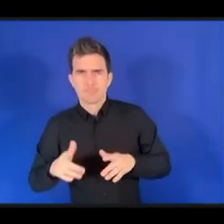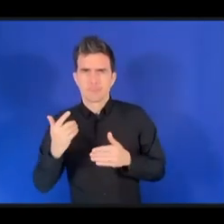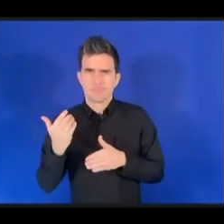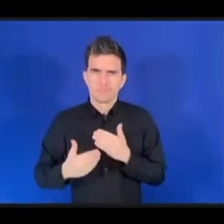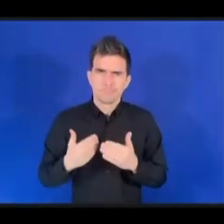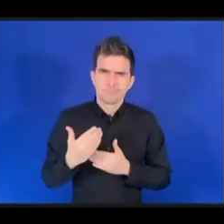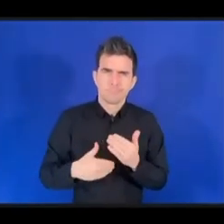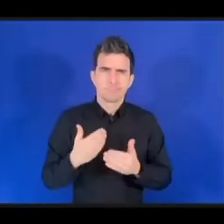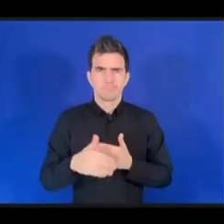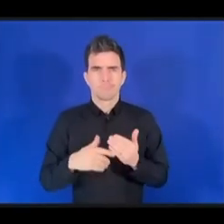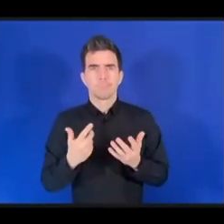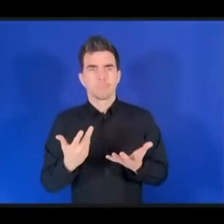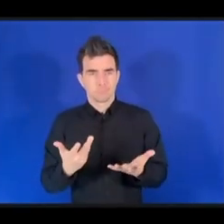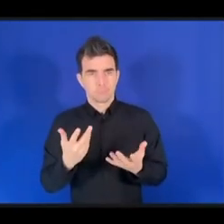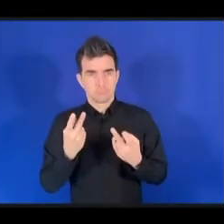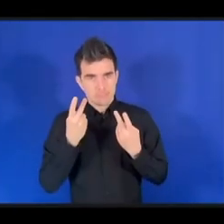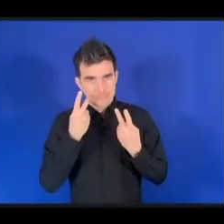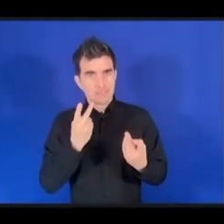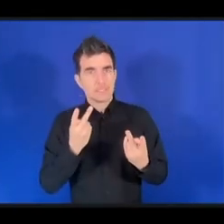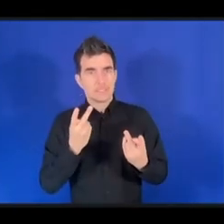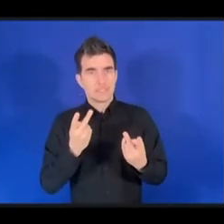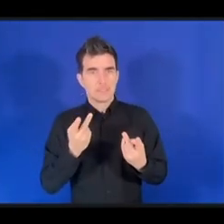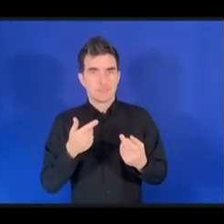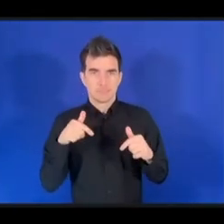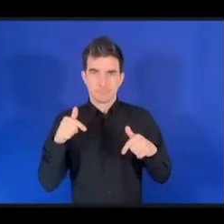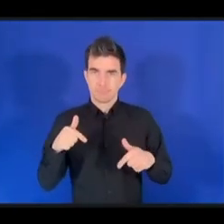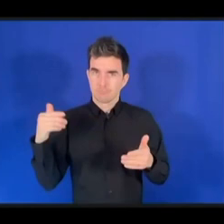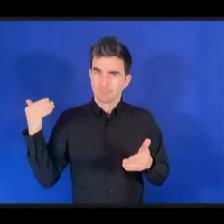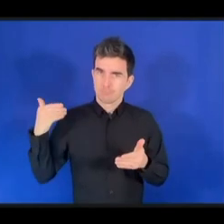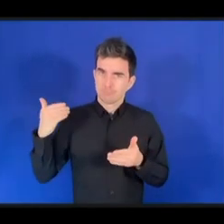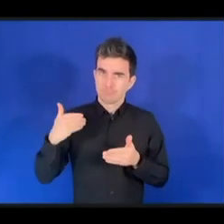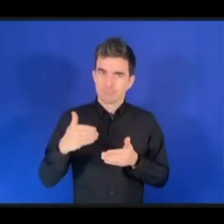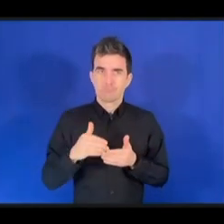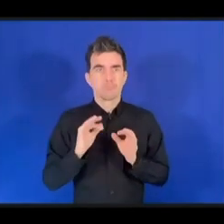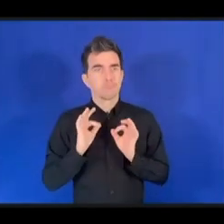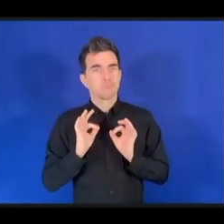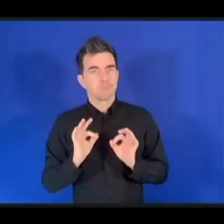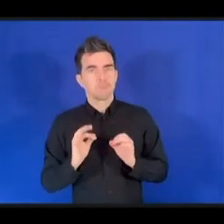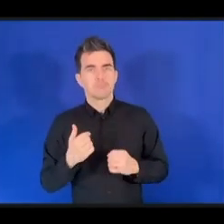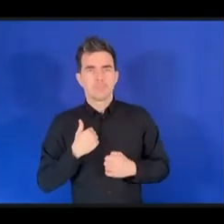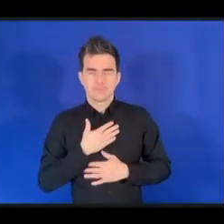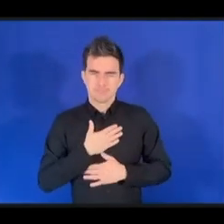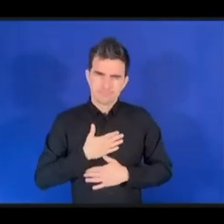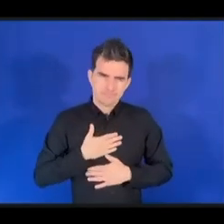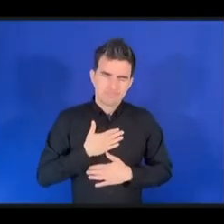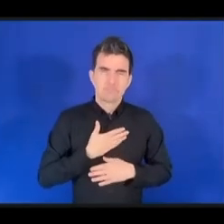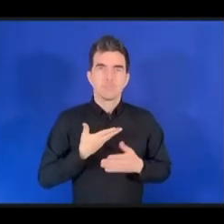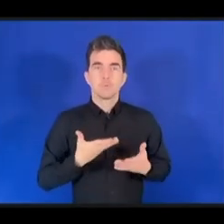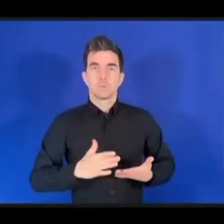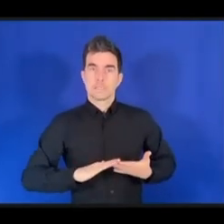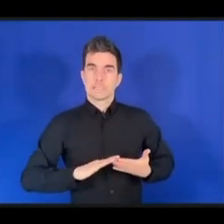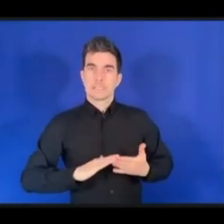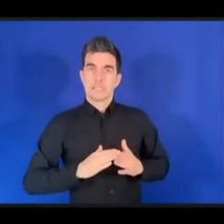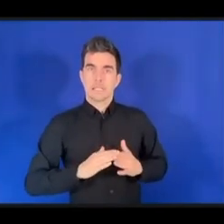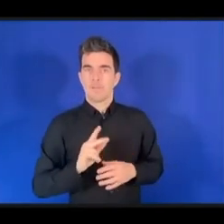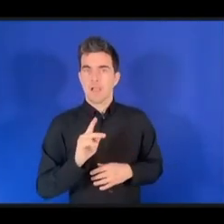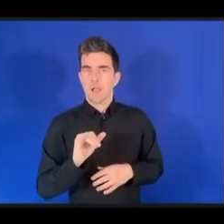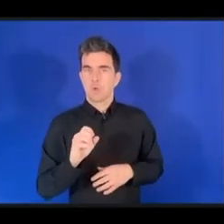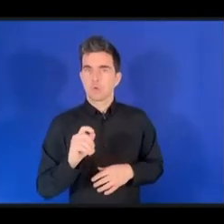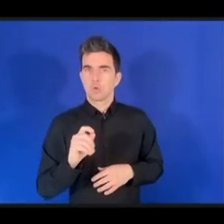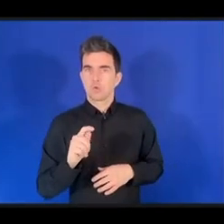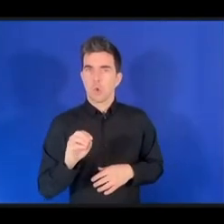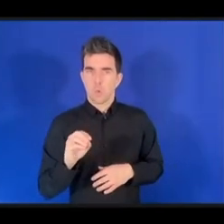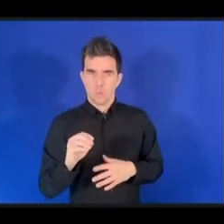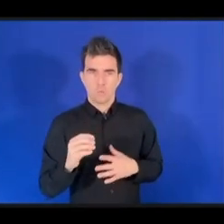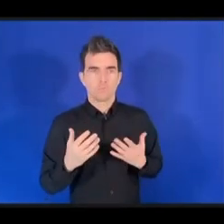経緯を表したいと思いますまたホスホス国の政府を代表いたしましてえ熱く